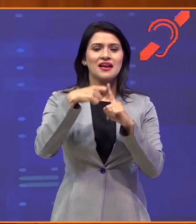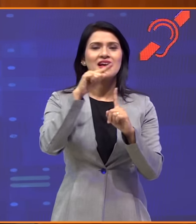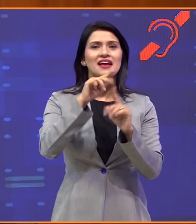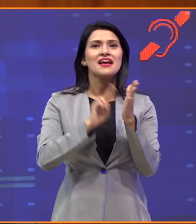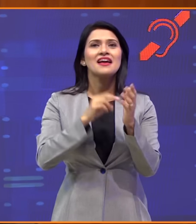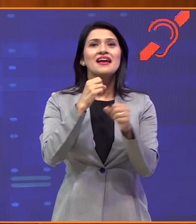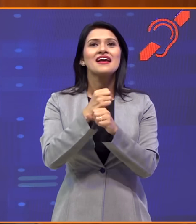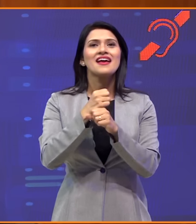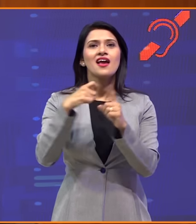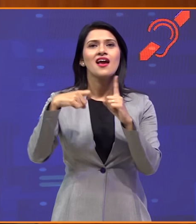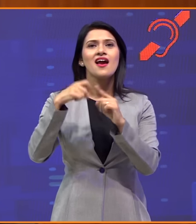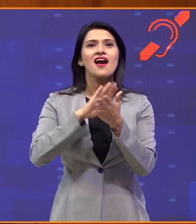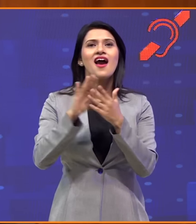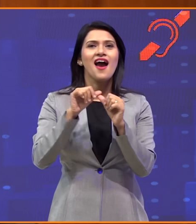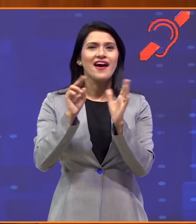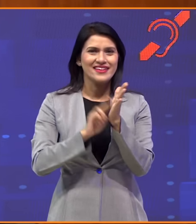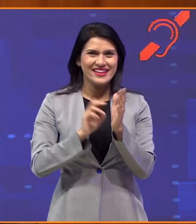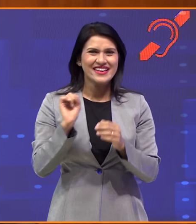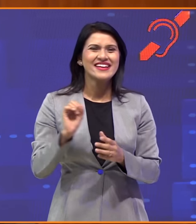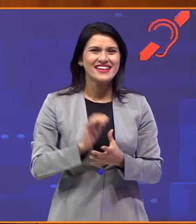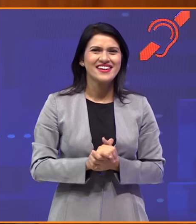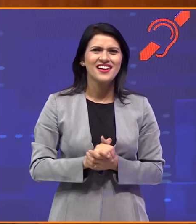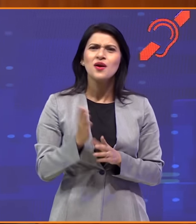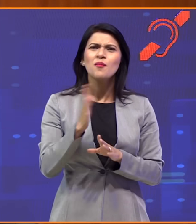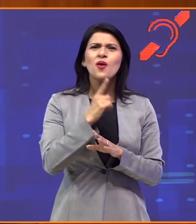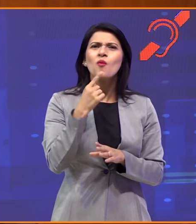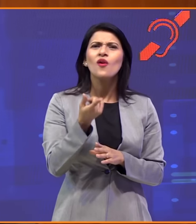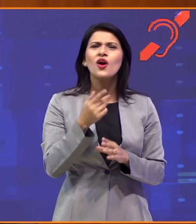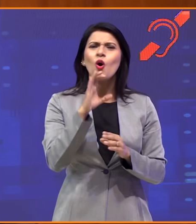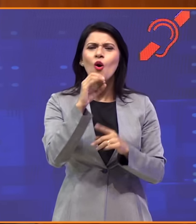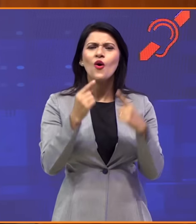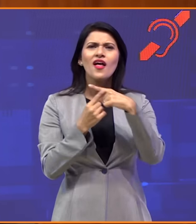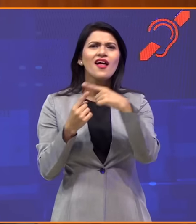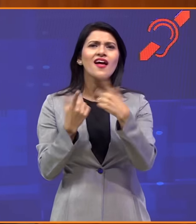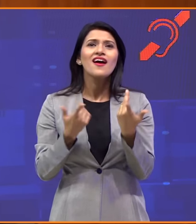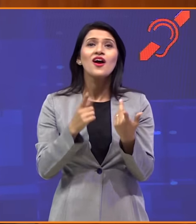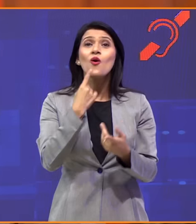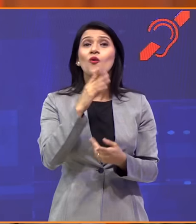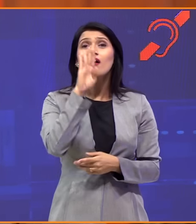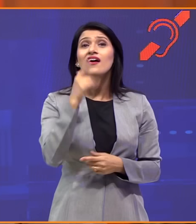बोला क्या जो आपने मेरे परिचय में बोला था ओटीटी का